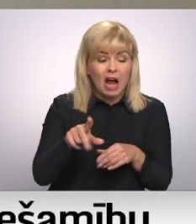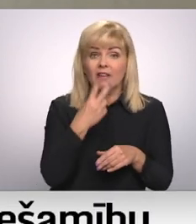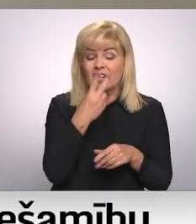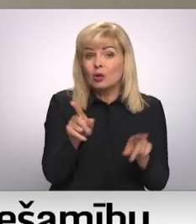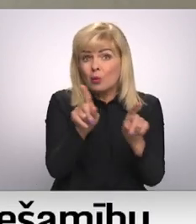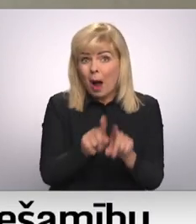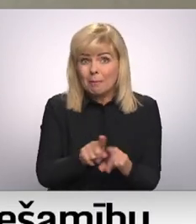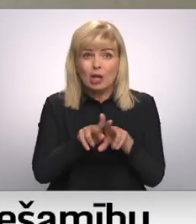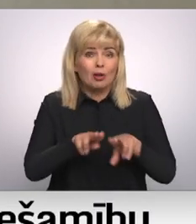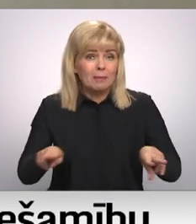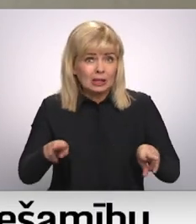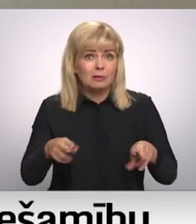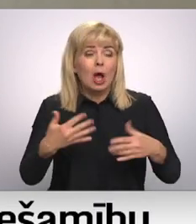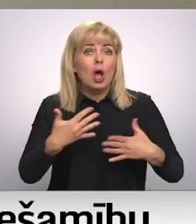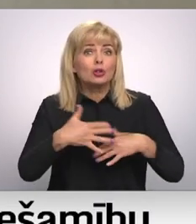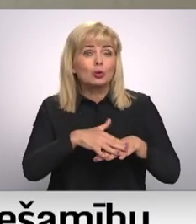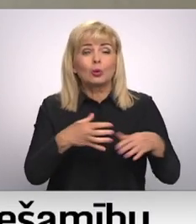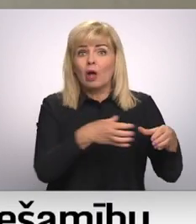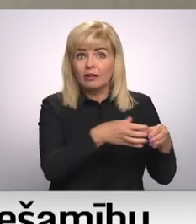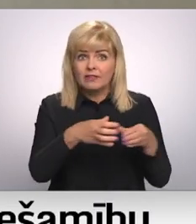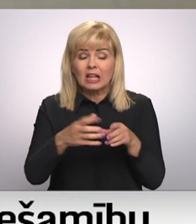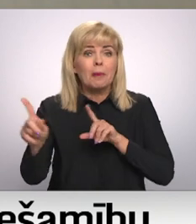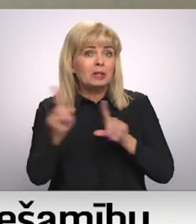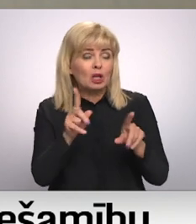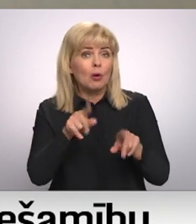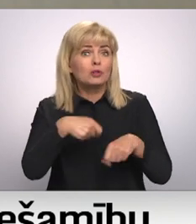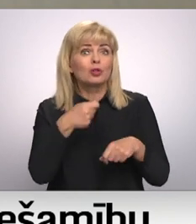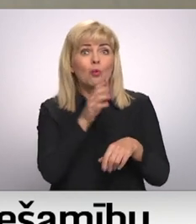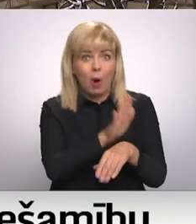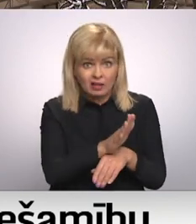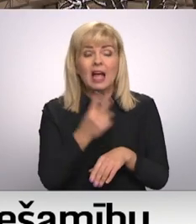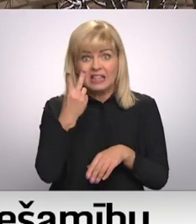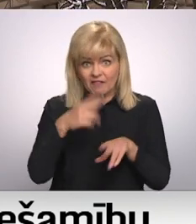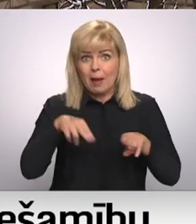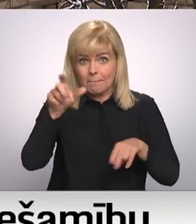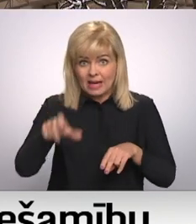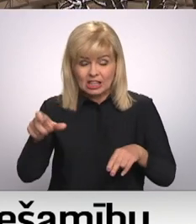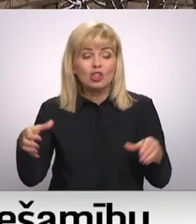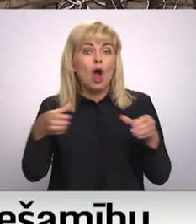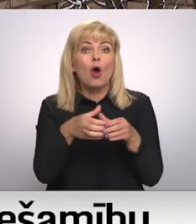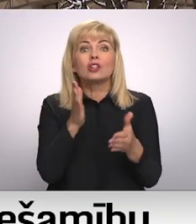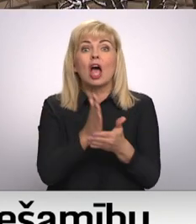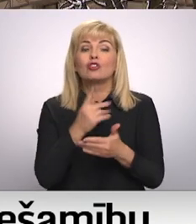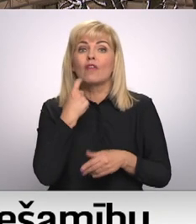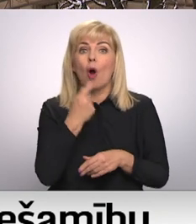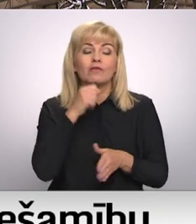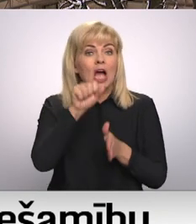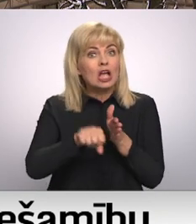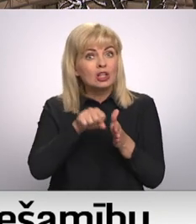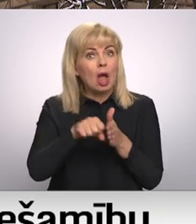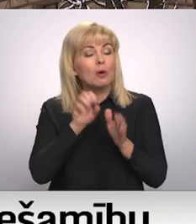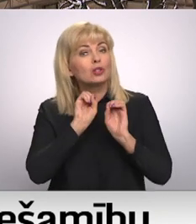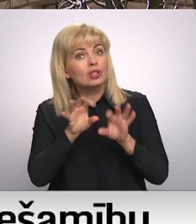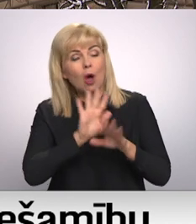tai pašai ministrijas struktūra vienībai rīkojums varēs dot divi ministri. Koalīcija esošie konservatīvie debatēs norādīja,